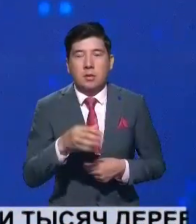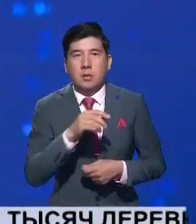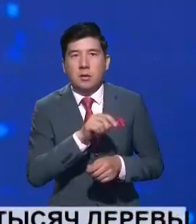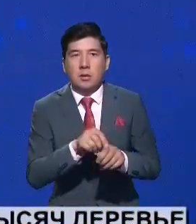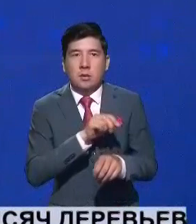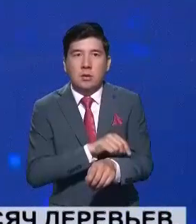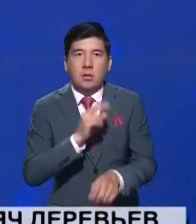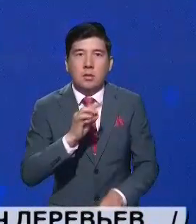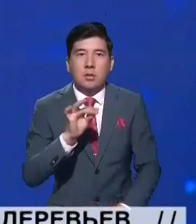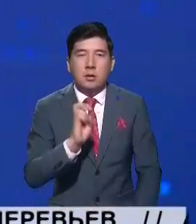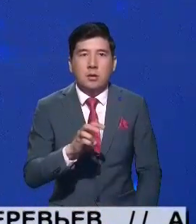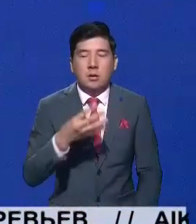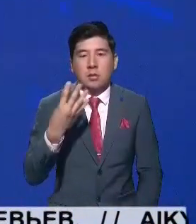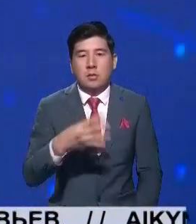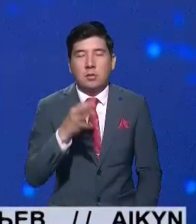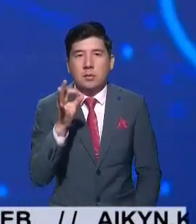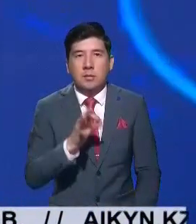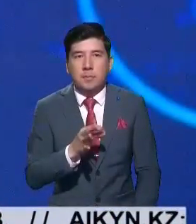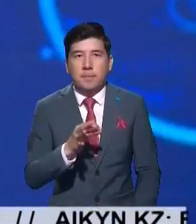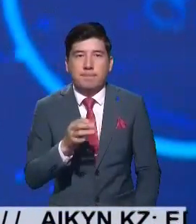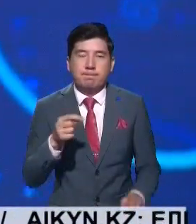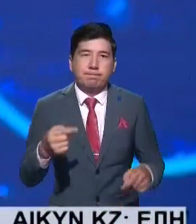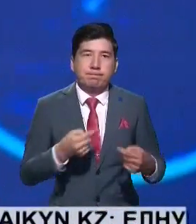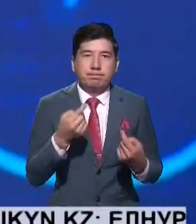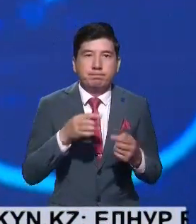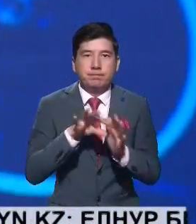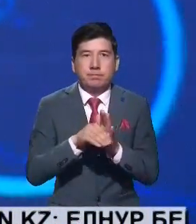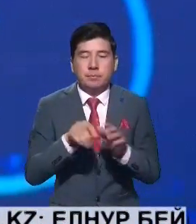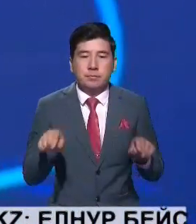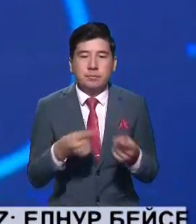линий по всей стране. 40% поврежденной инфраструктуры уже восстановили.